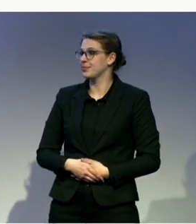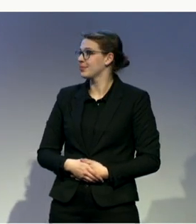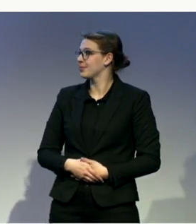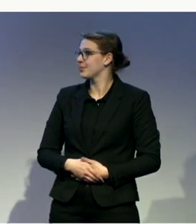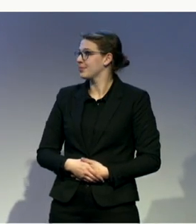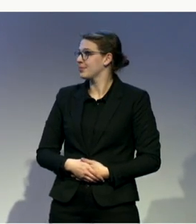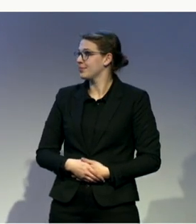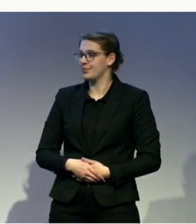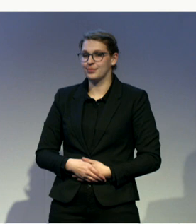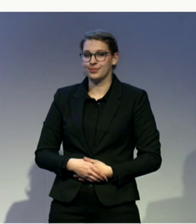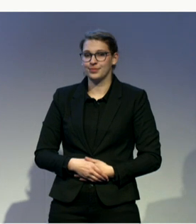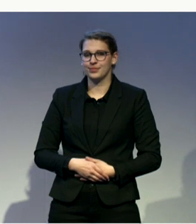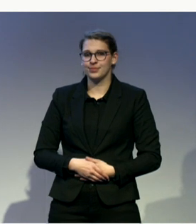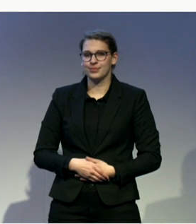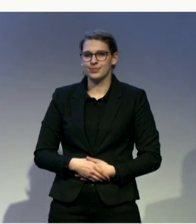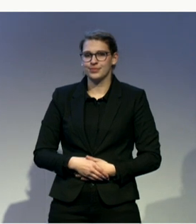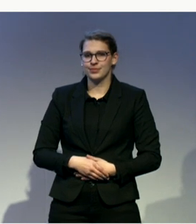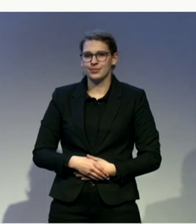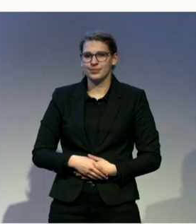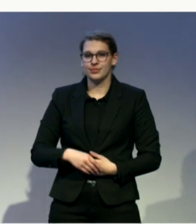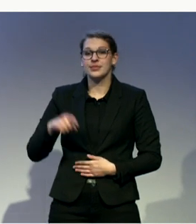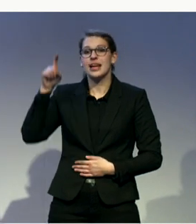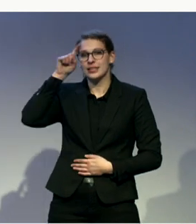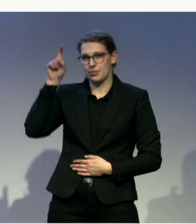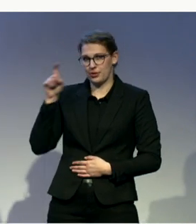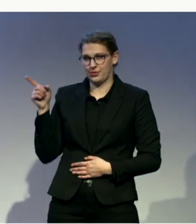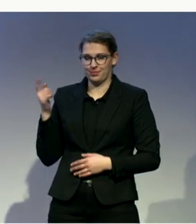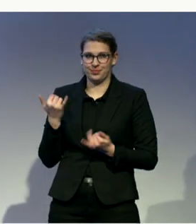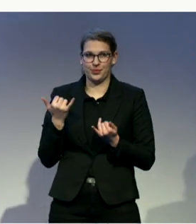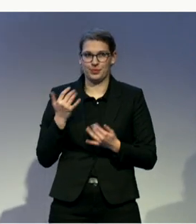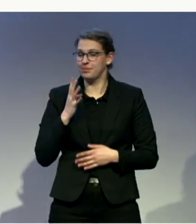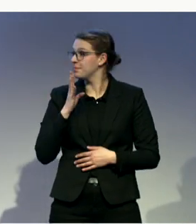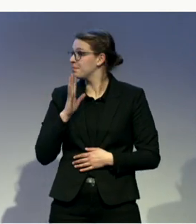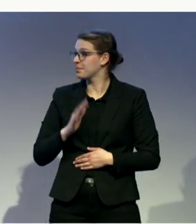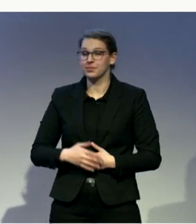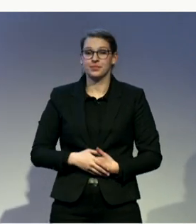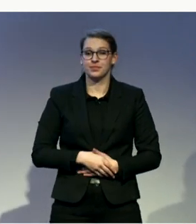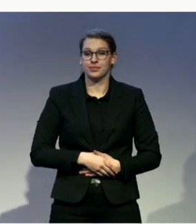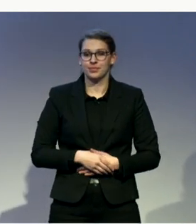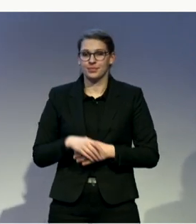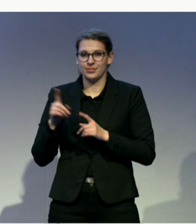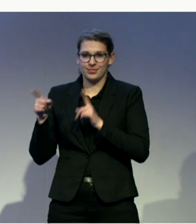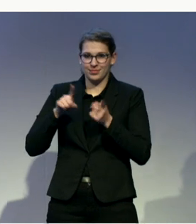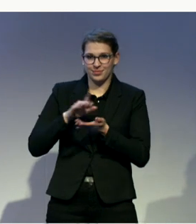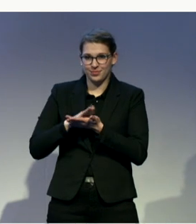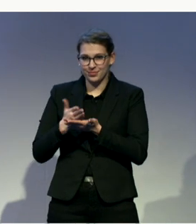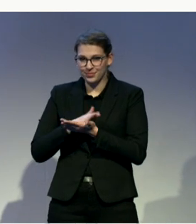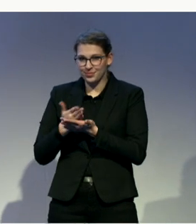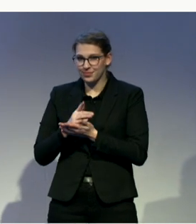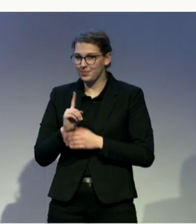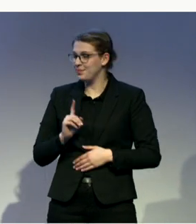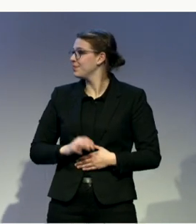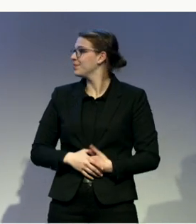bir müddət ərzində olur və sonra o qutarır. We will note that not only on the grants it may be